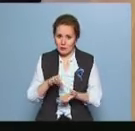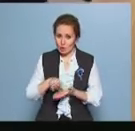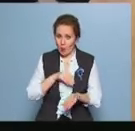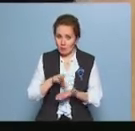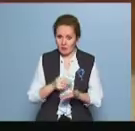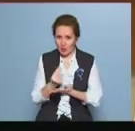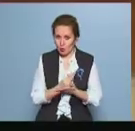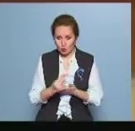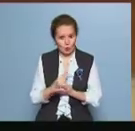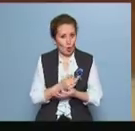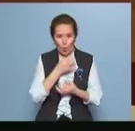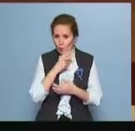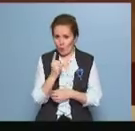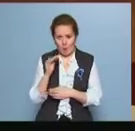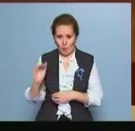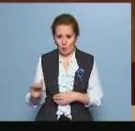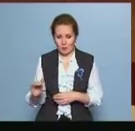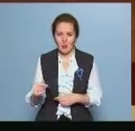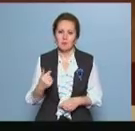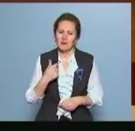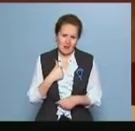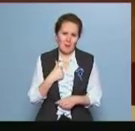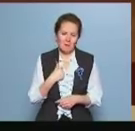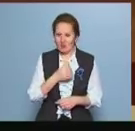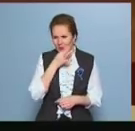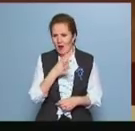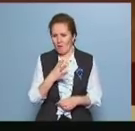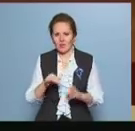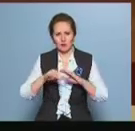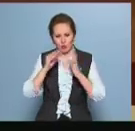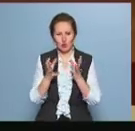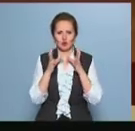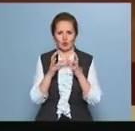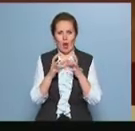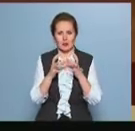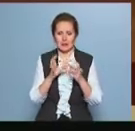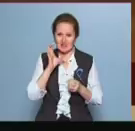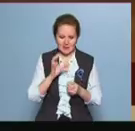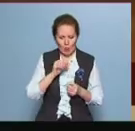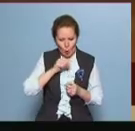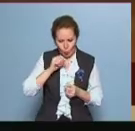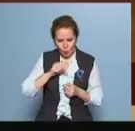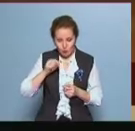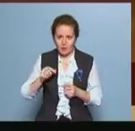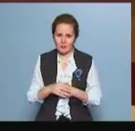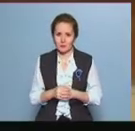ребенок. Мне понравились шарики с ручкой, где